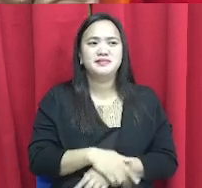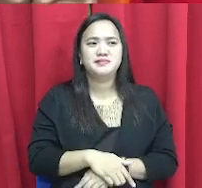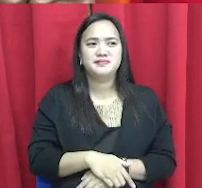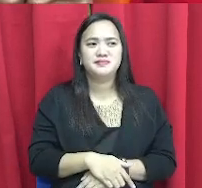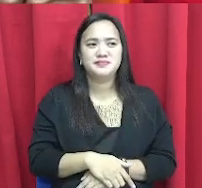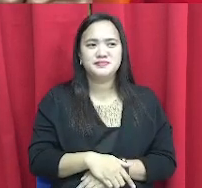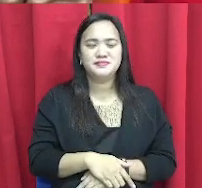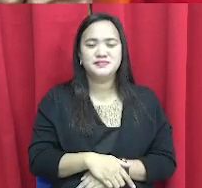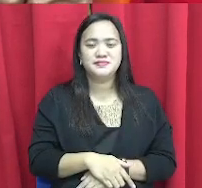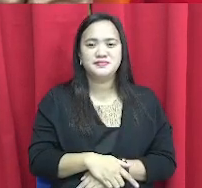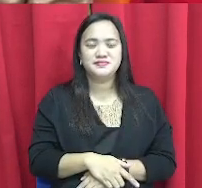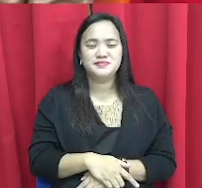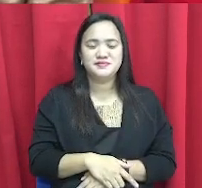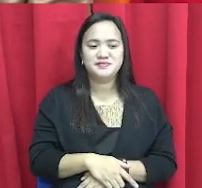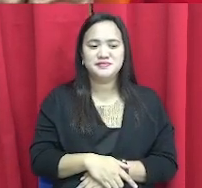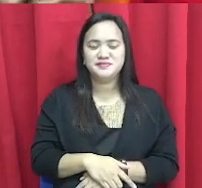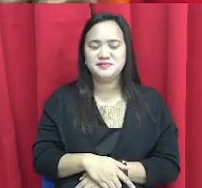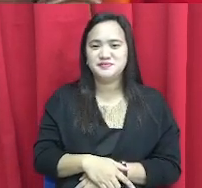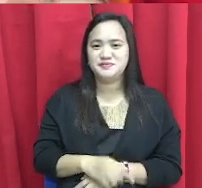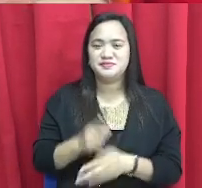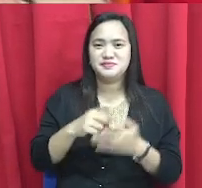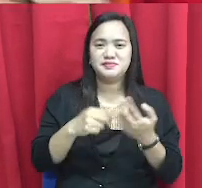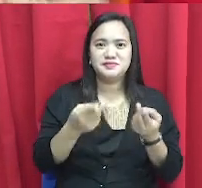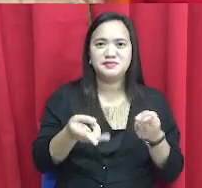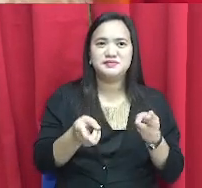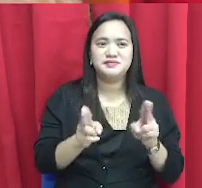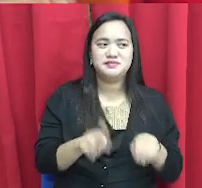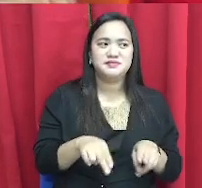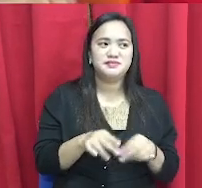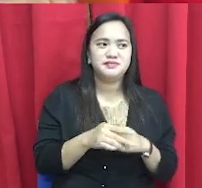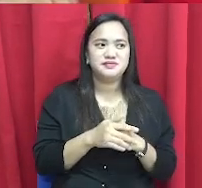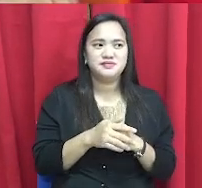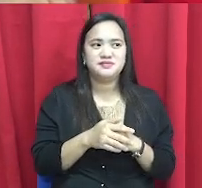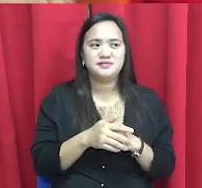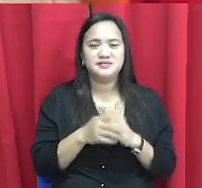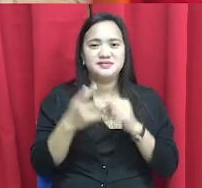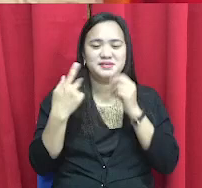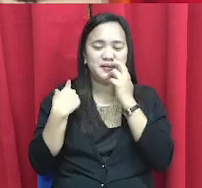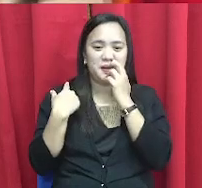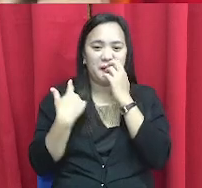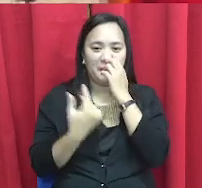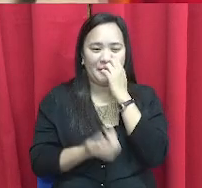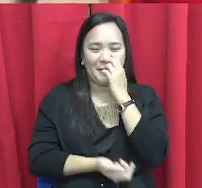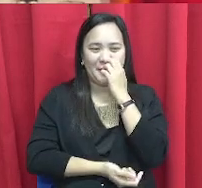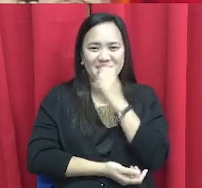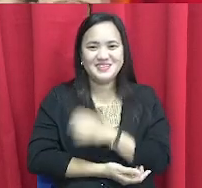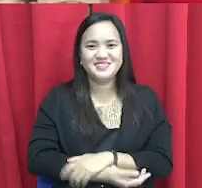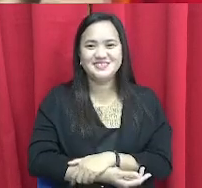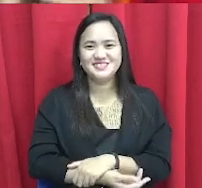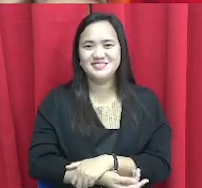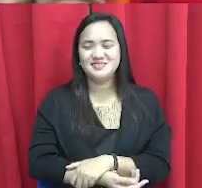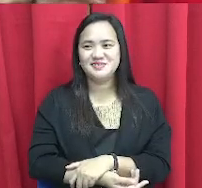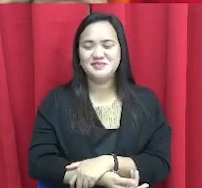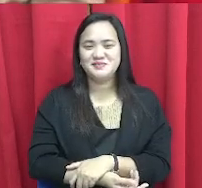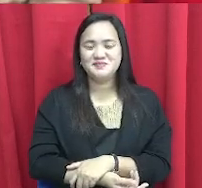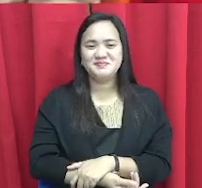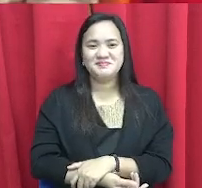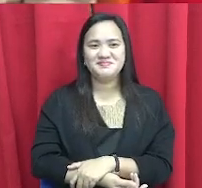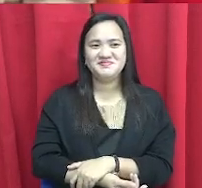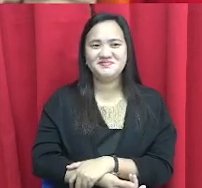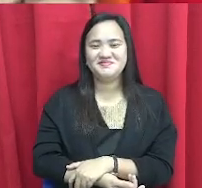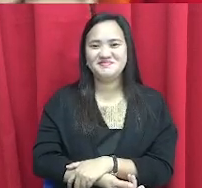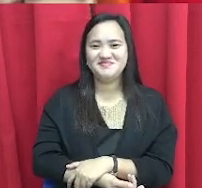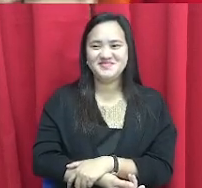umitim Hwag ka muna mager ng isang buwan babawi tayo Dudurugin natina kapapanood ng telenobela ng